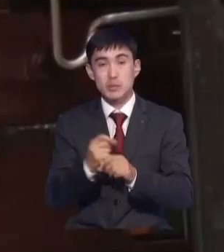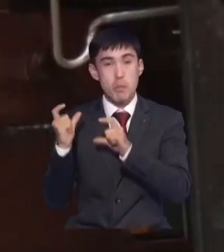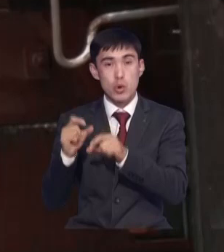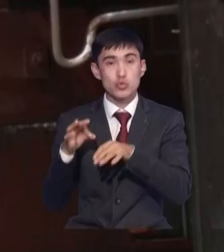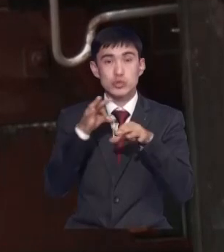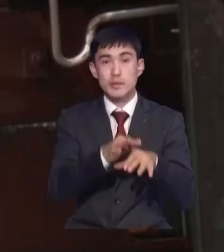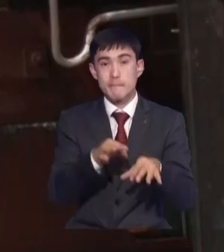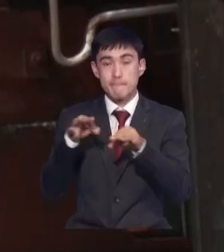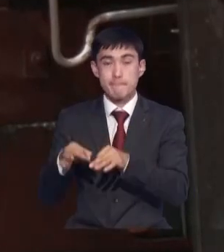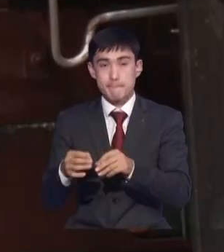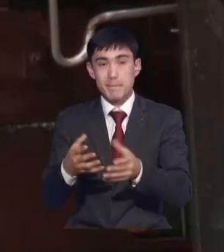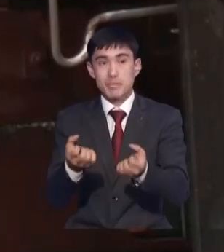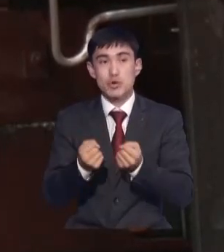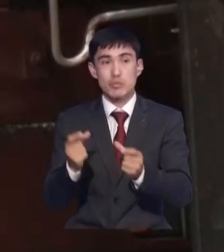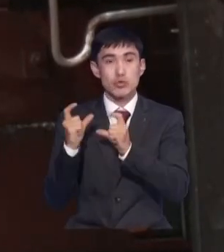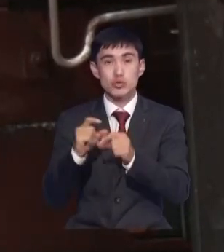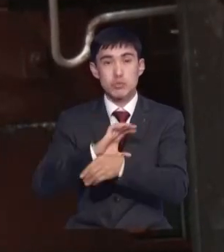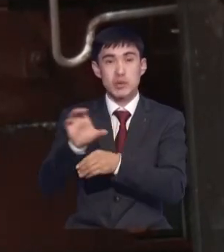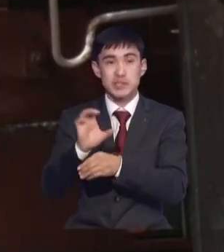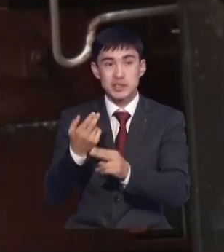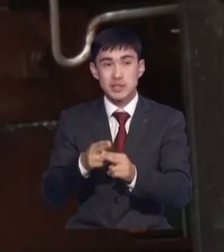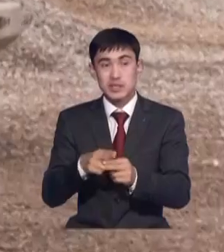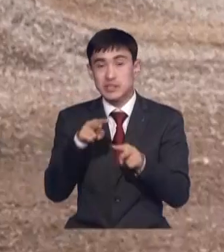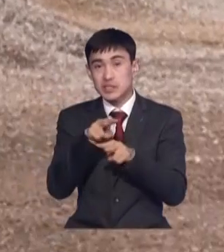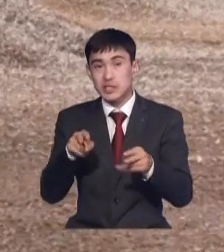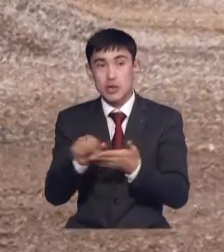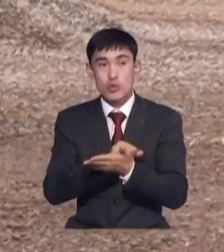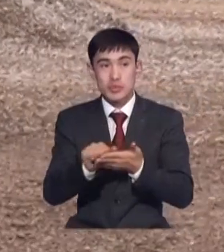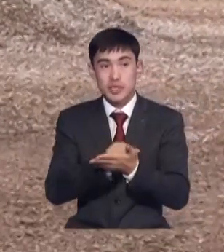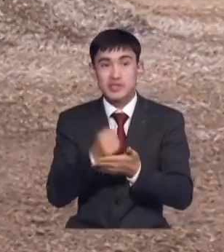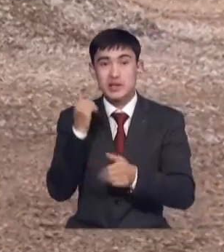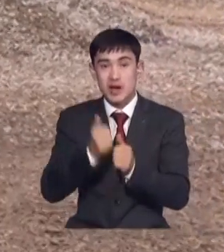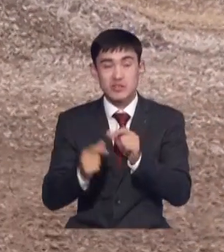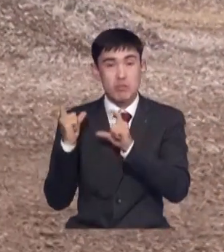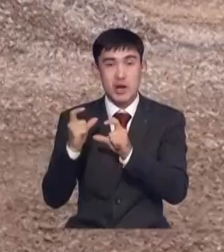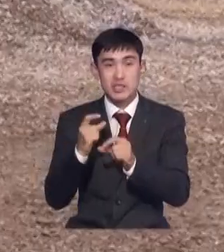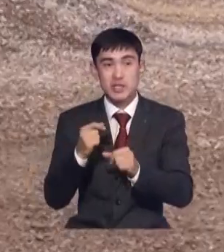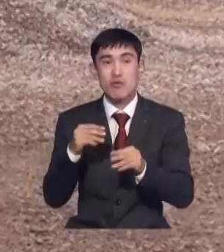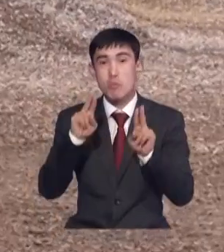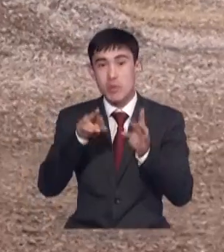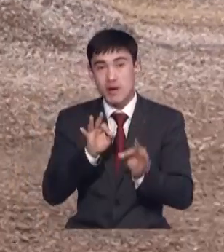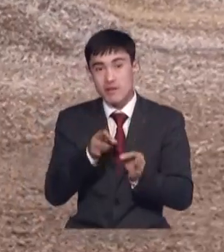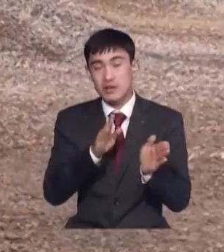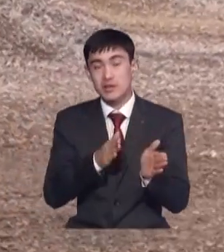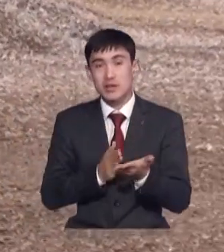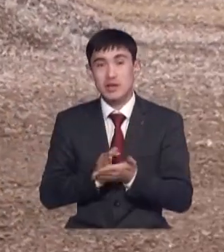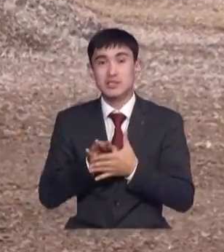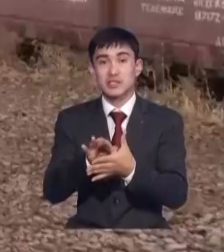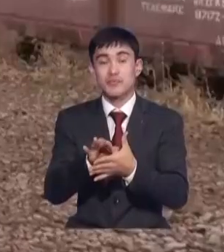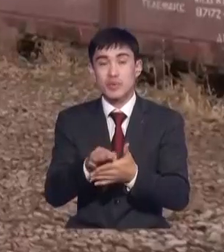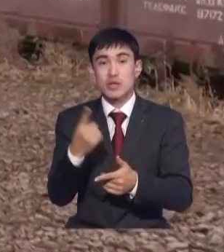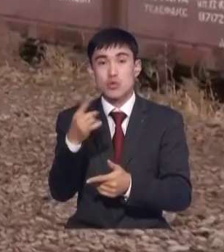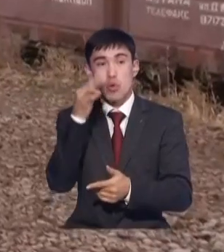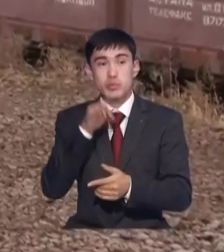погрузкой, разгрузкой, приемом грузов и посылок, а также следят за документацией каждого багажа, его правильной логистикой. Один из